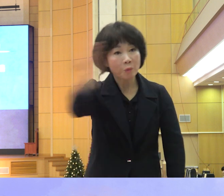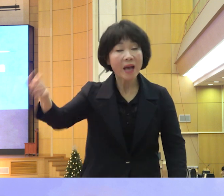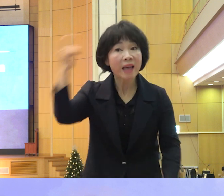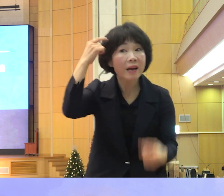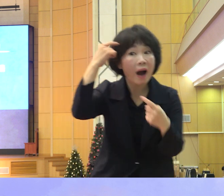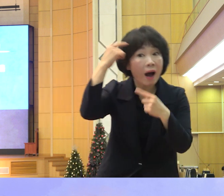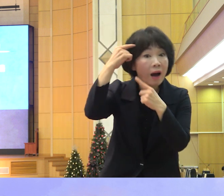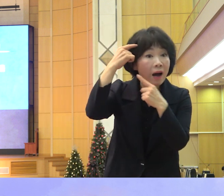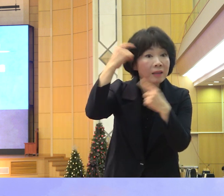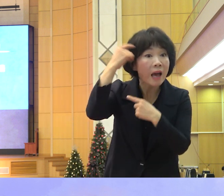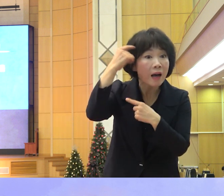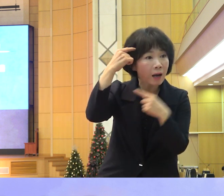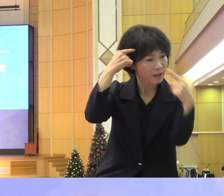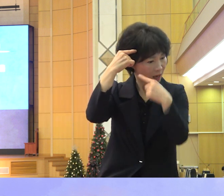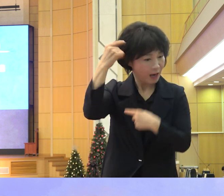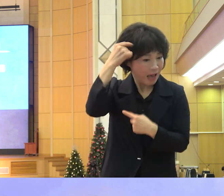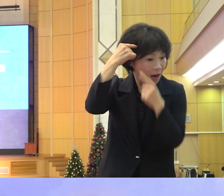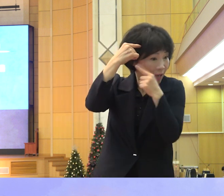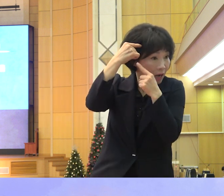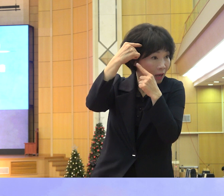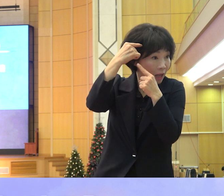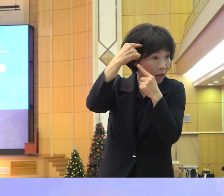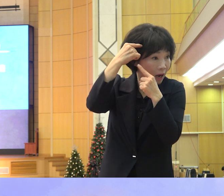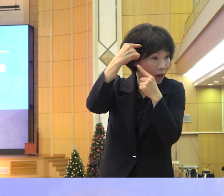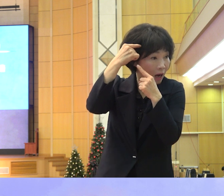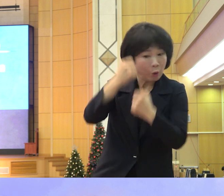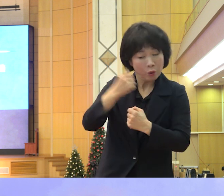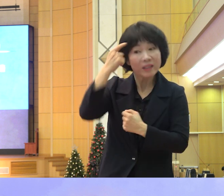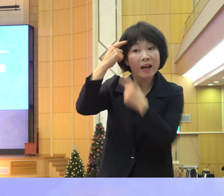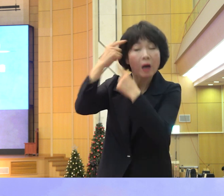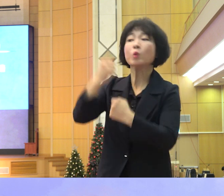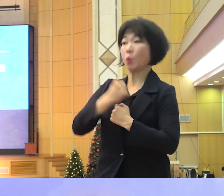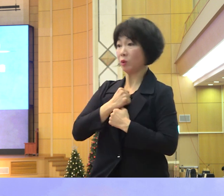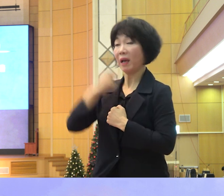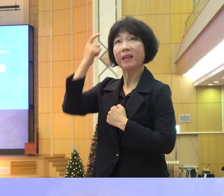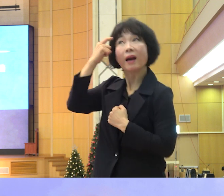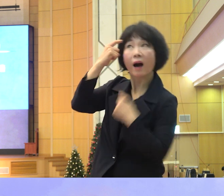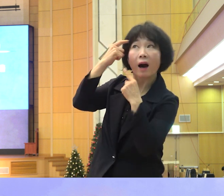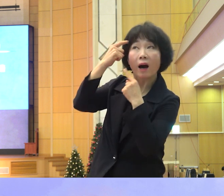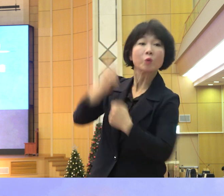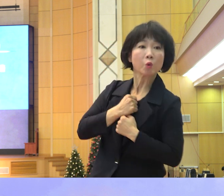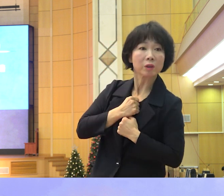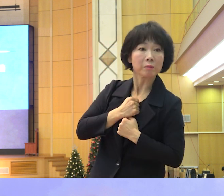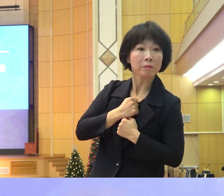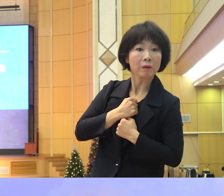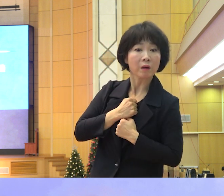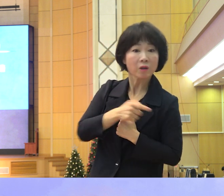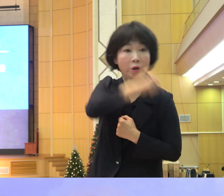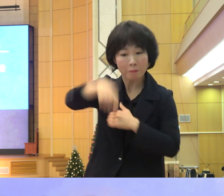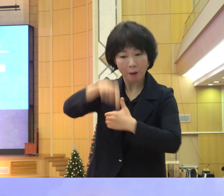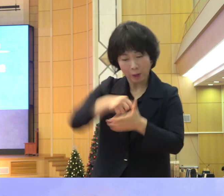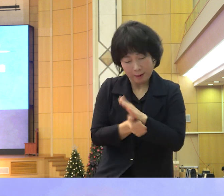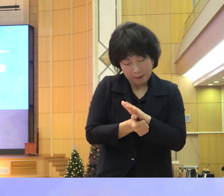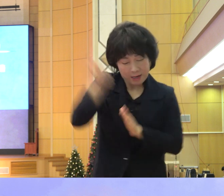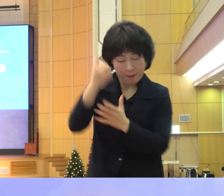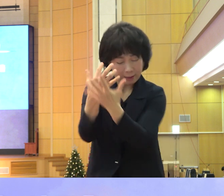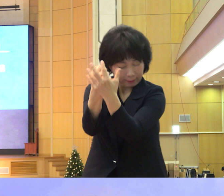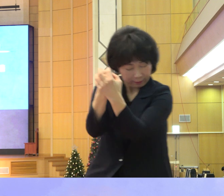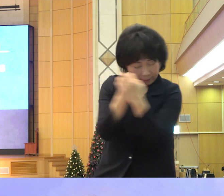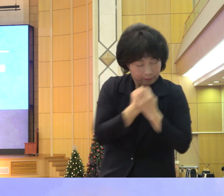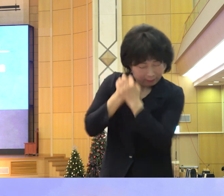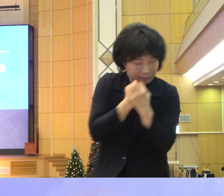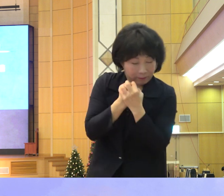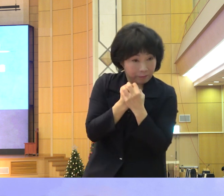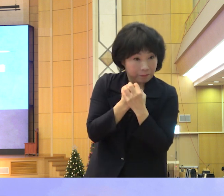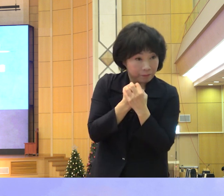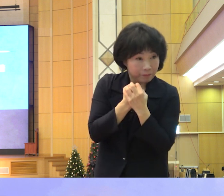여러분 마음속에 있는 그 생각이 여러분을 이끌고 가는 거예요. 희망이 여러분 마음속에 있으면 희망이